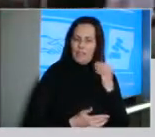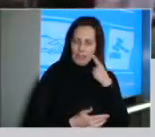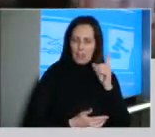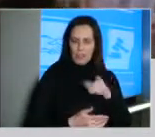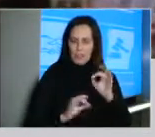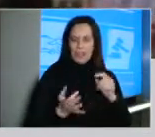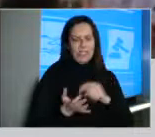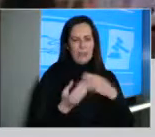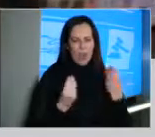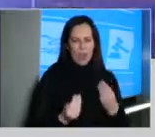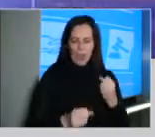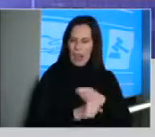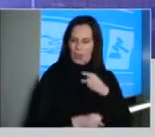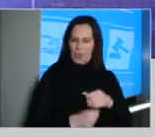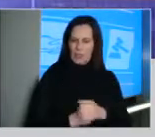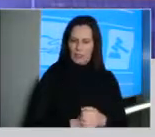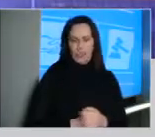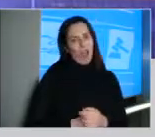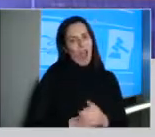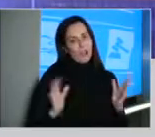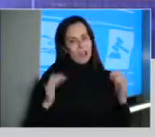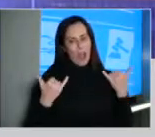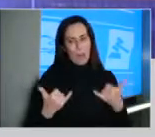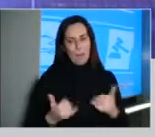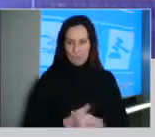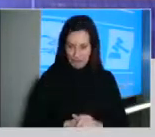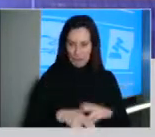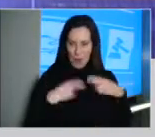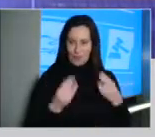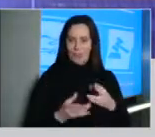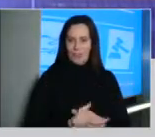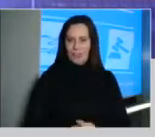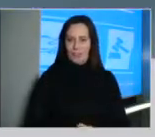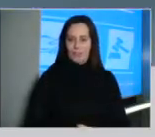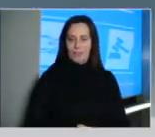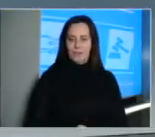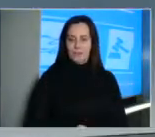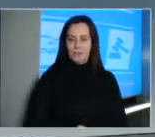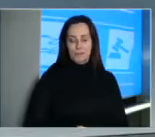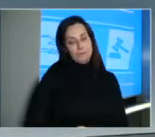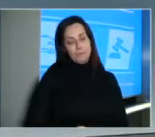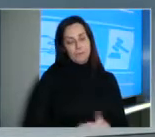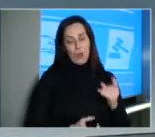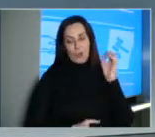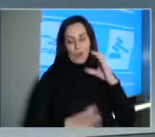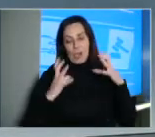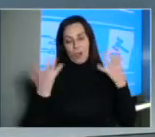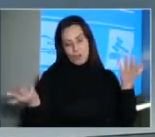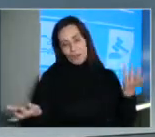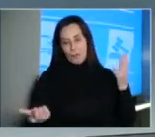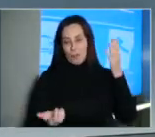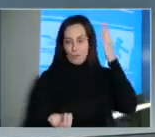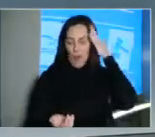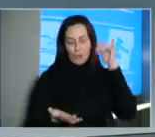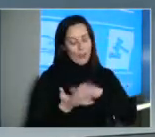שצריך באמת סיבה טובה כדי לעשות את זה. אז עד כאן להפעם, יניר, וחזרה אליך. כן, לא נזרוק כדורים בניו